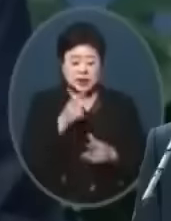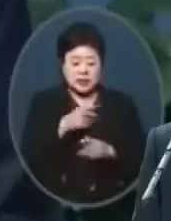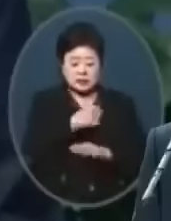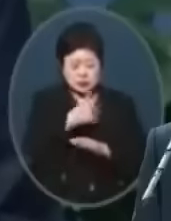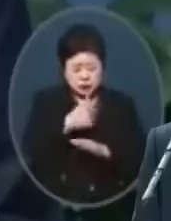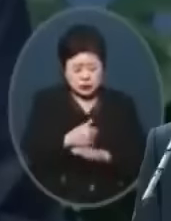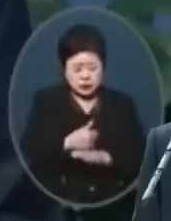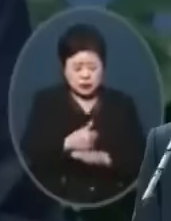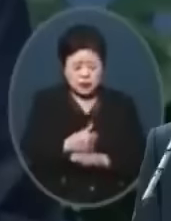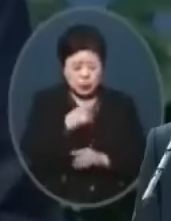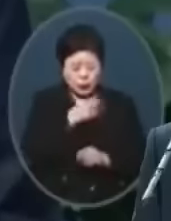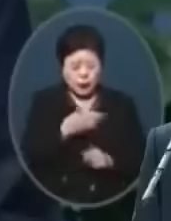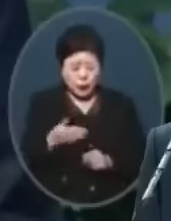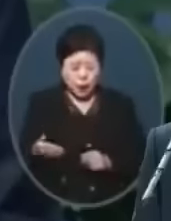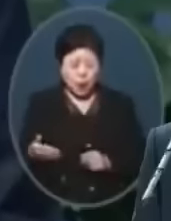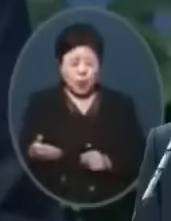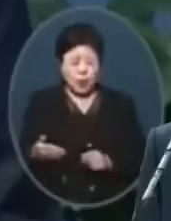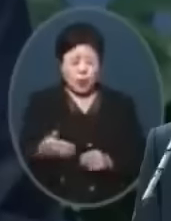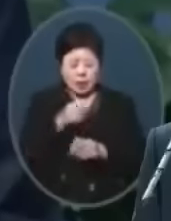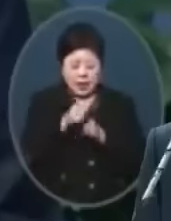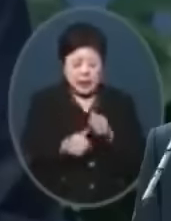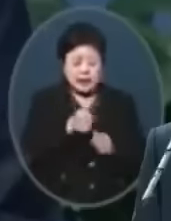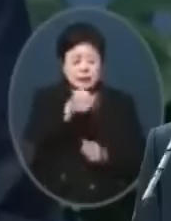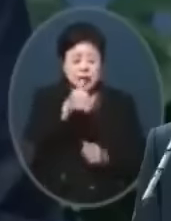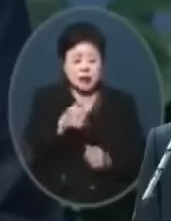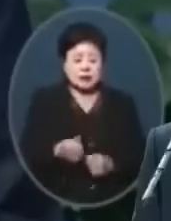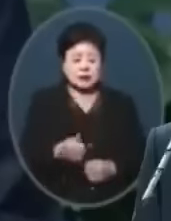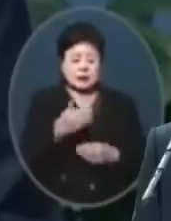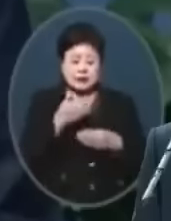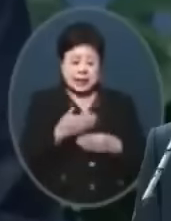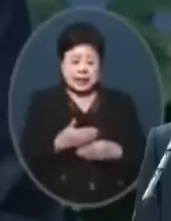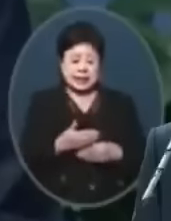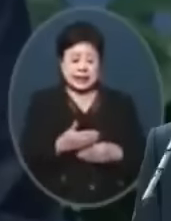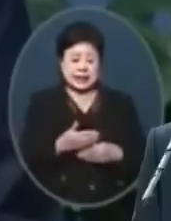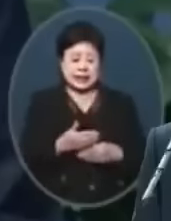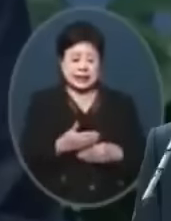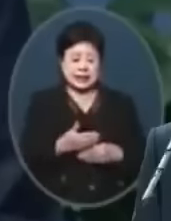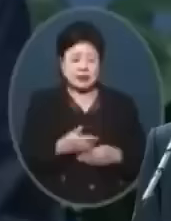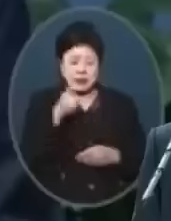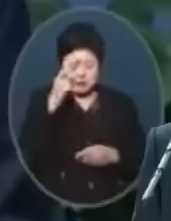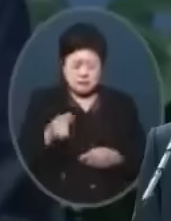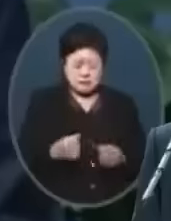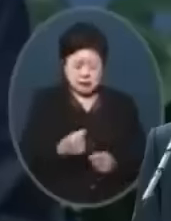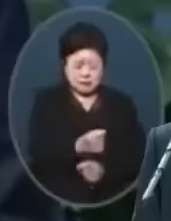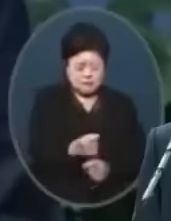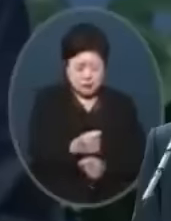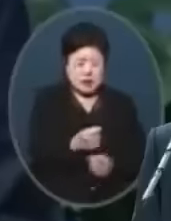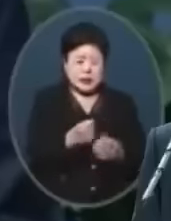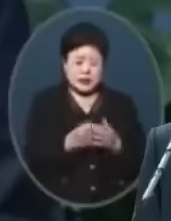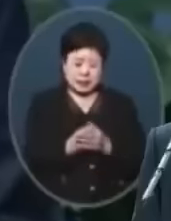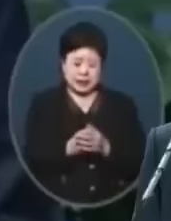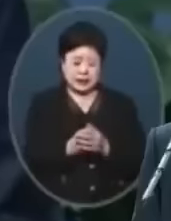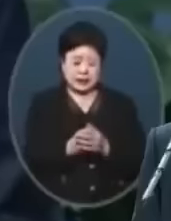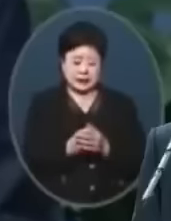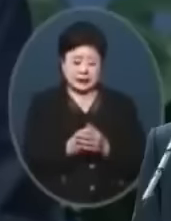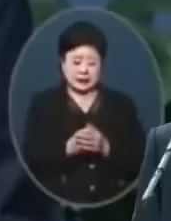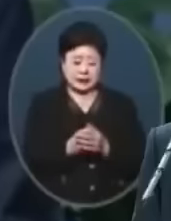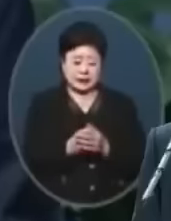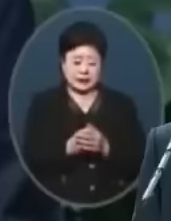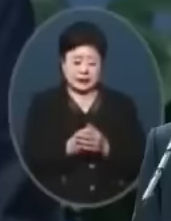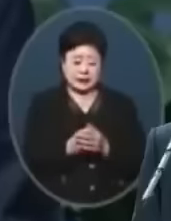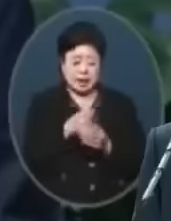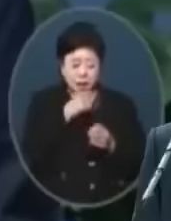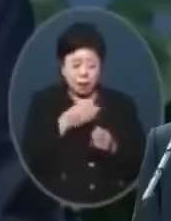예수 그리스도의 보혈로 하나님과 우리 사이를 굳게 묶어놓았기 때문에